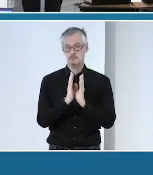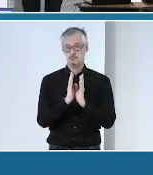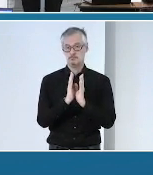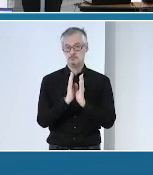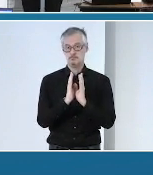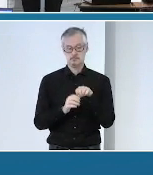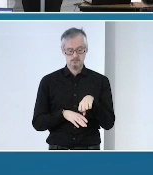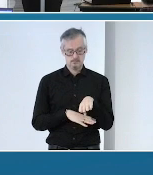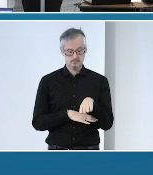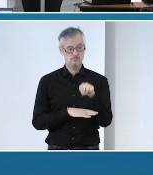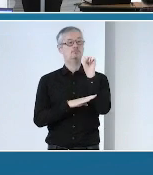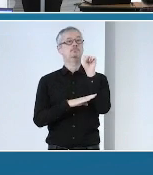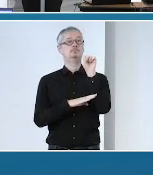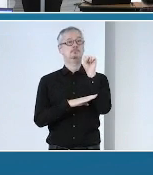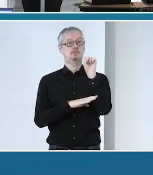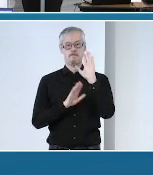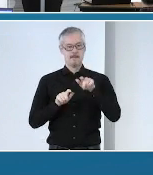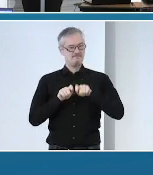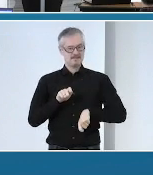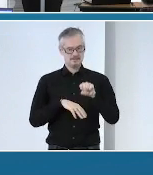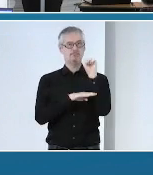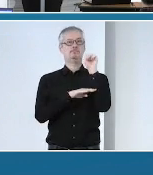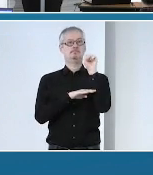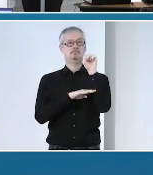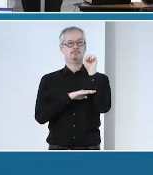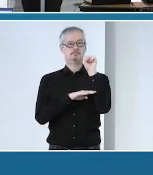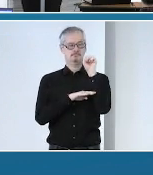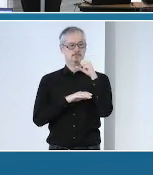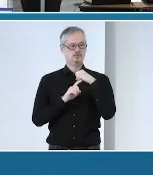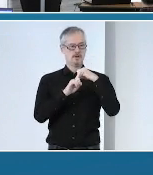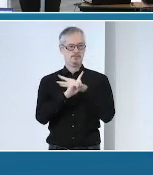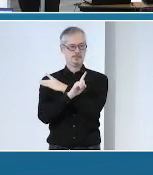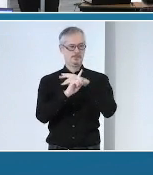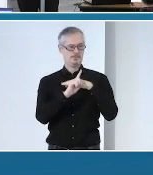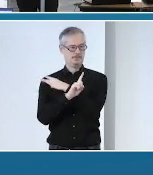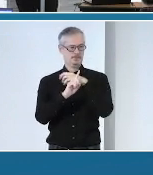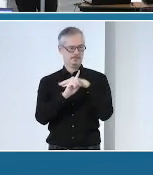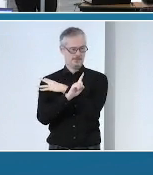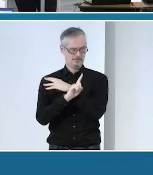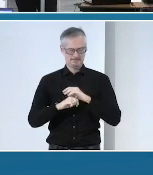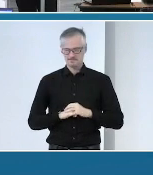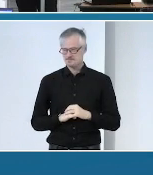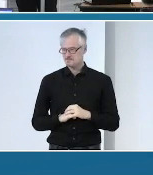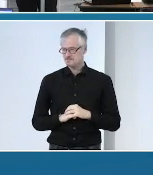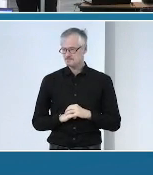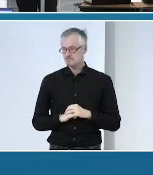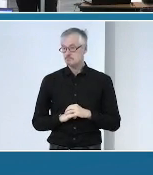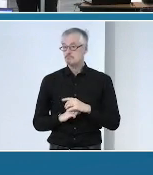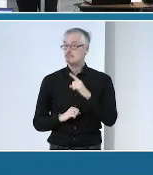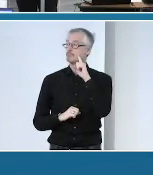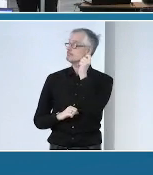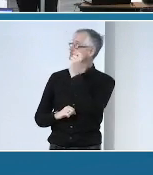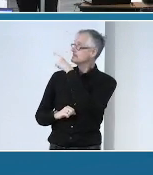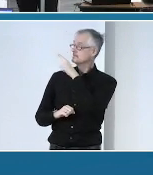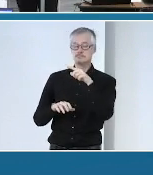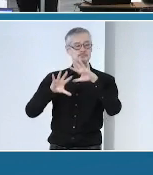tête est dressée et lorsqu'on est immobile. Voilà. Et donc, c'est pas le système vestibulaire,